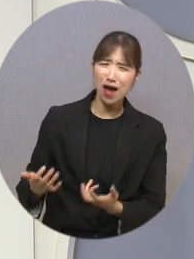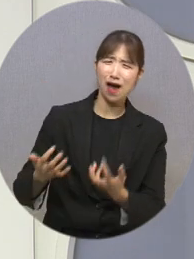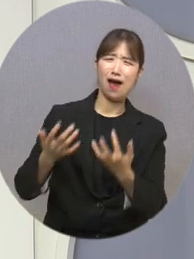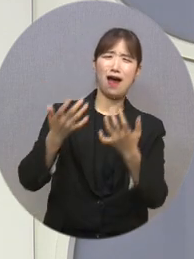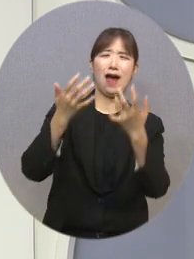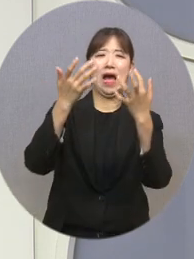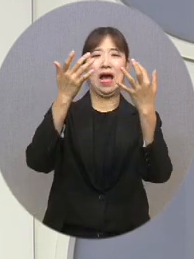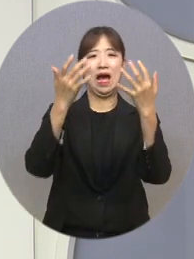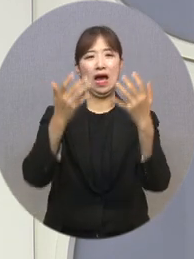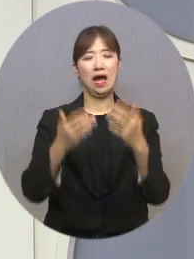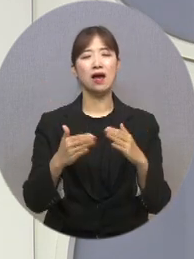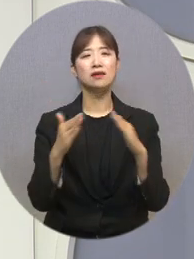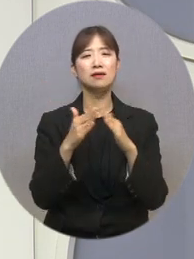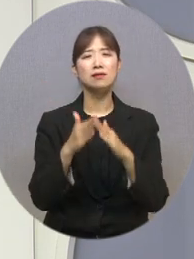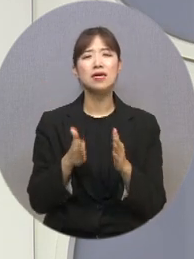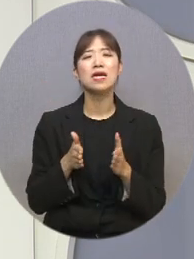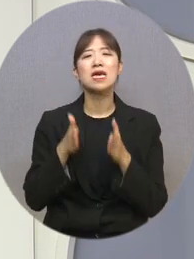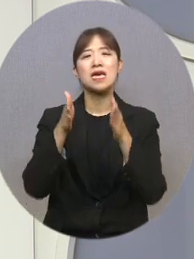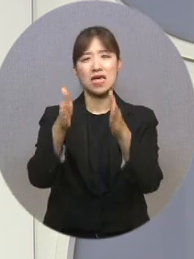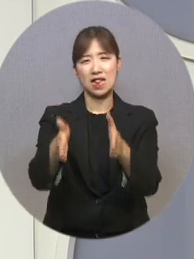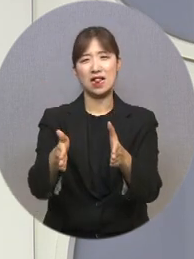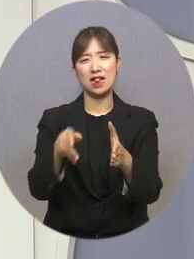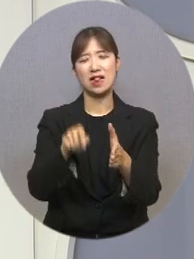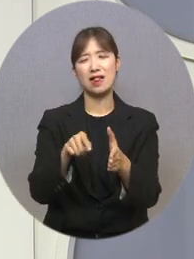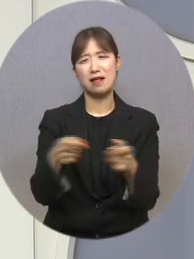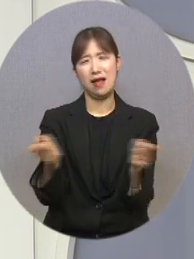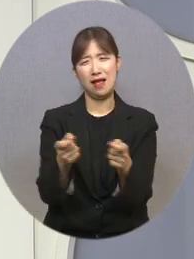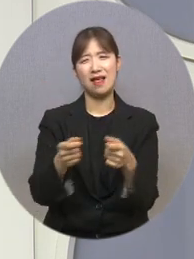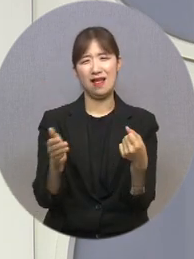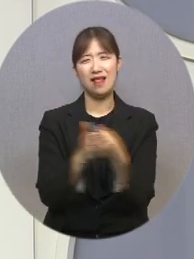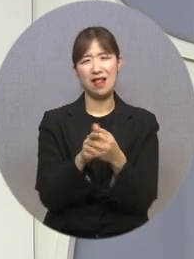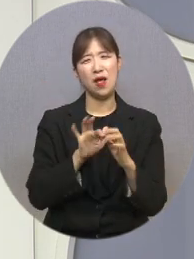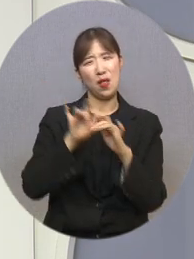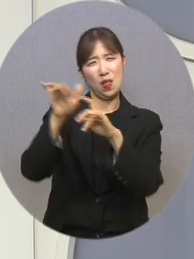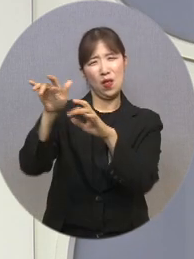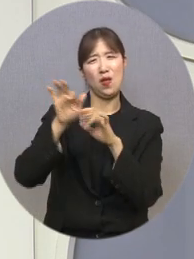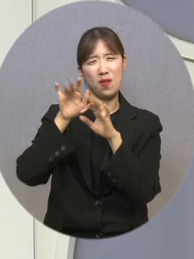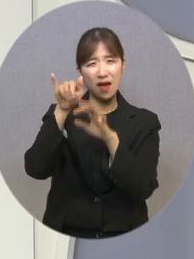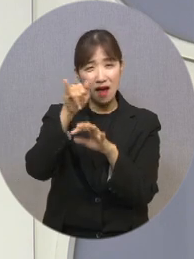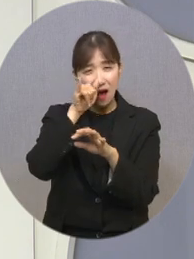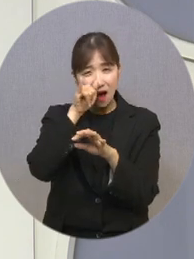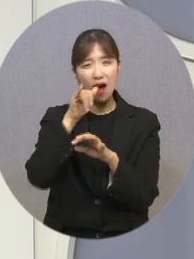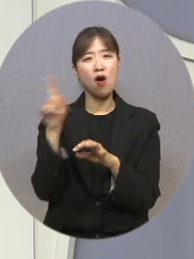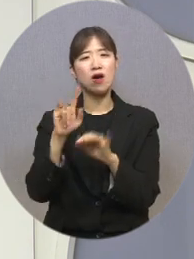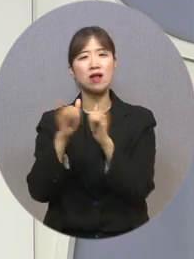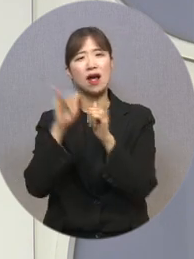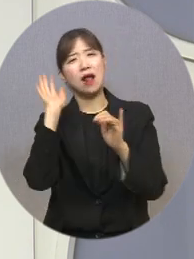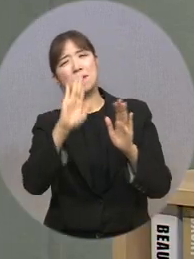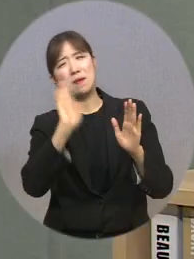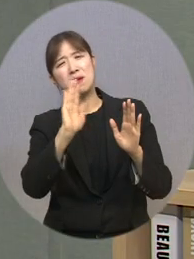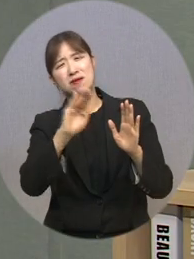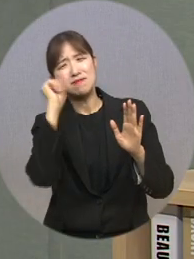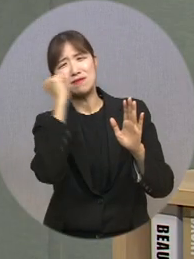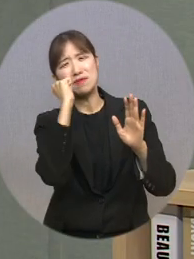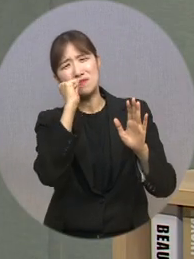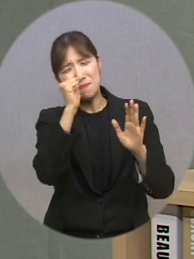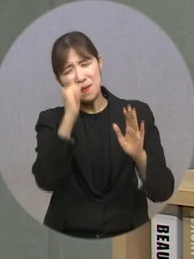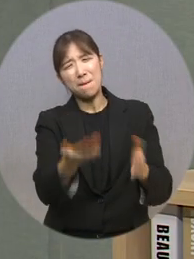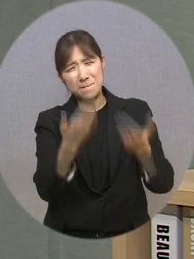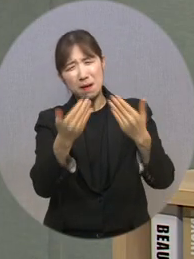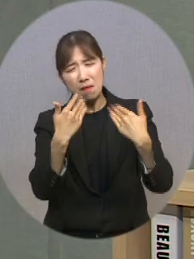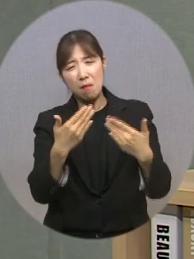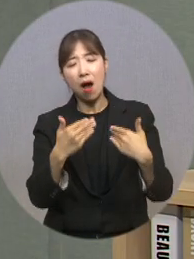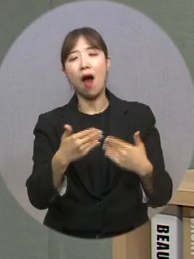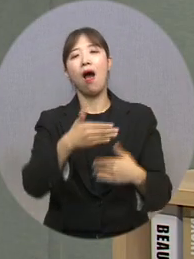있는데 집이 길 옆이라서 예. 다행히 창문으로 막 연기가 나오니까 지나가는 어떤 분이 저희를 이제 창문을 두들겨